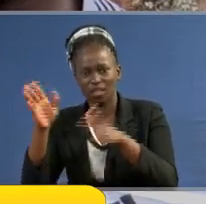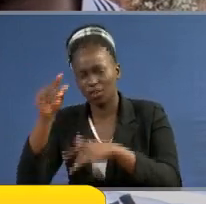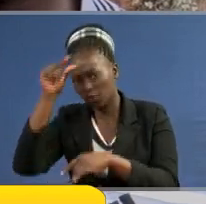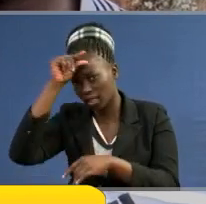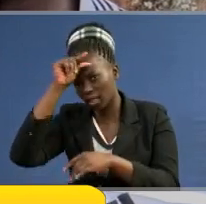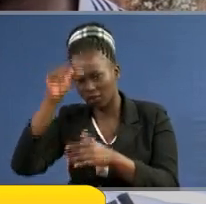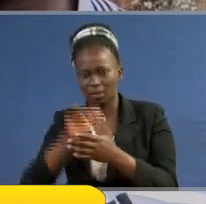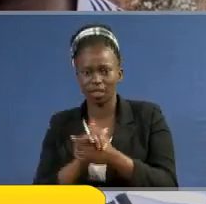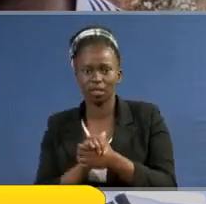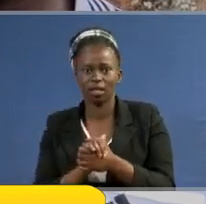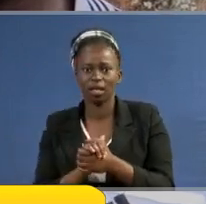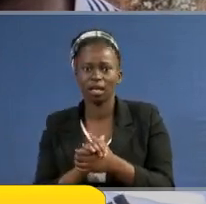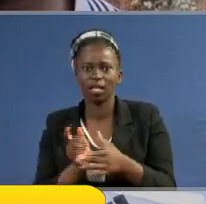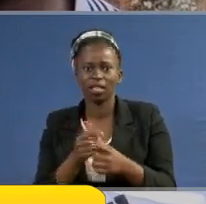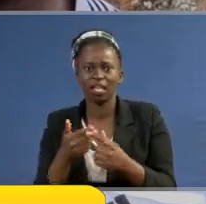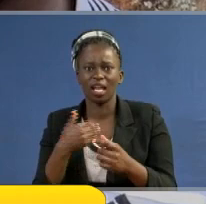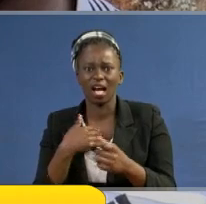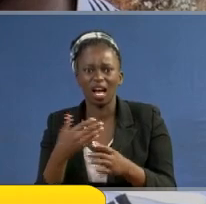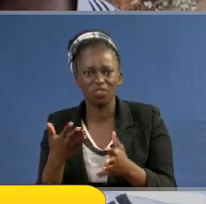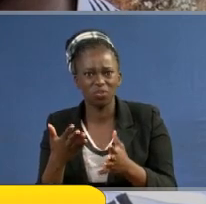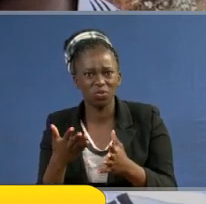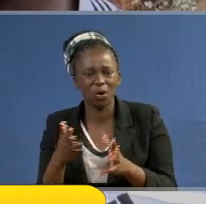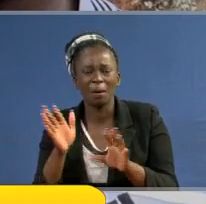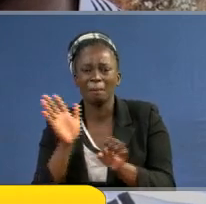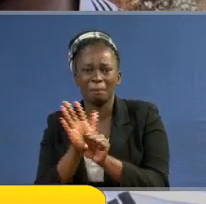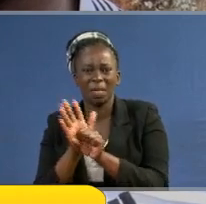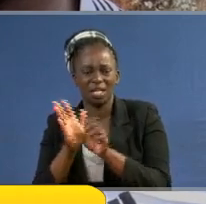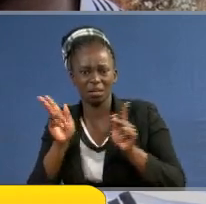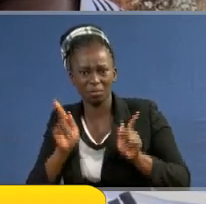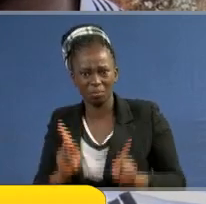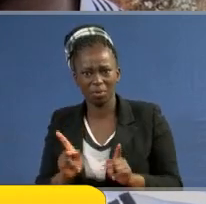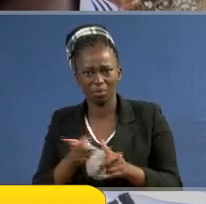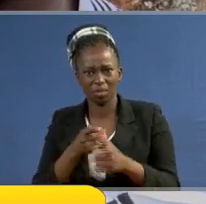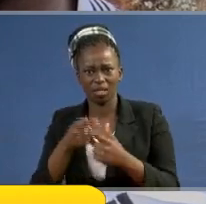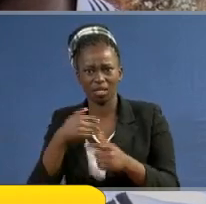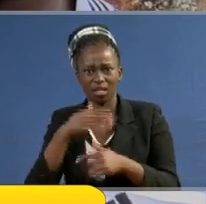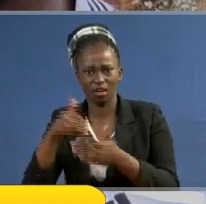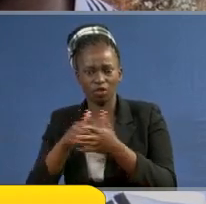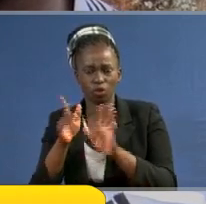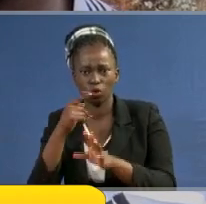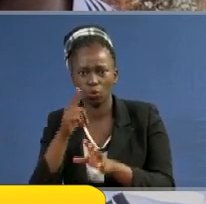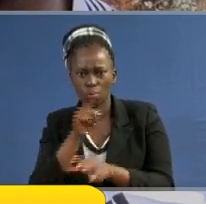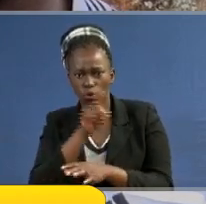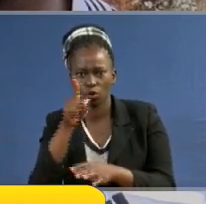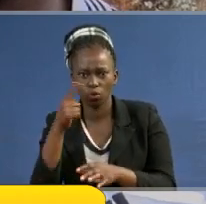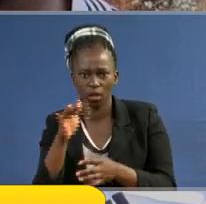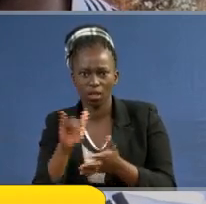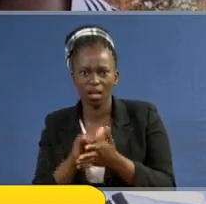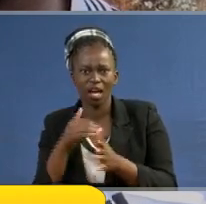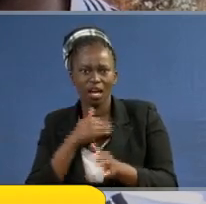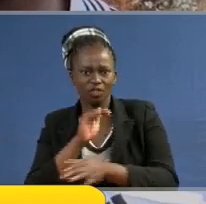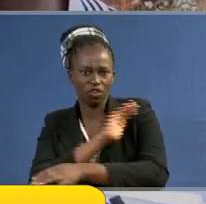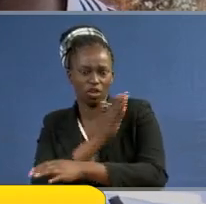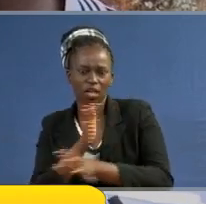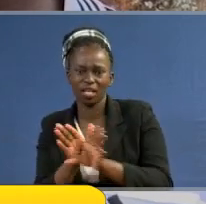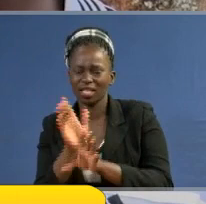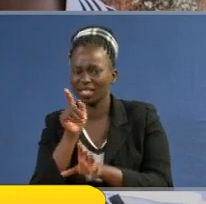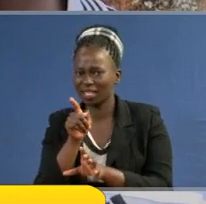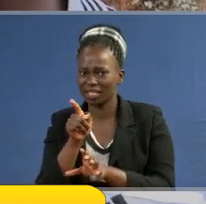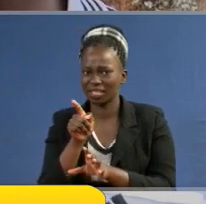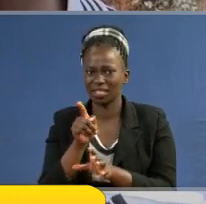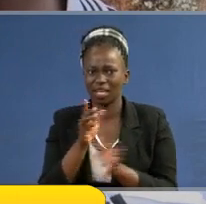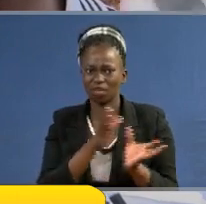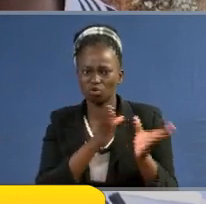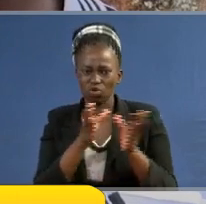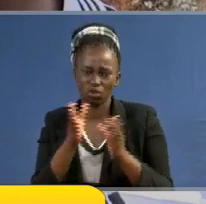serikali, ndio imepiga watu wengi sana. Unakuta kaa wasee wale ambao hawana nguvu ya kubeba mizigo, sasa